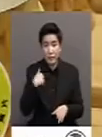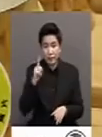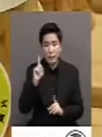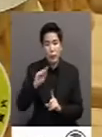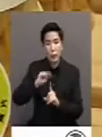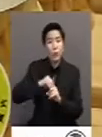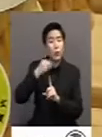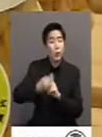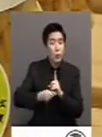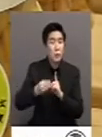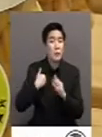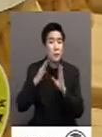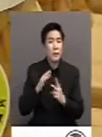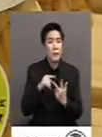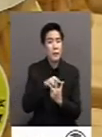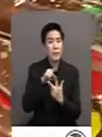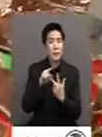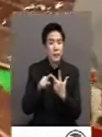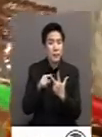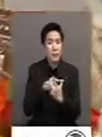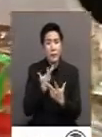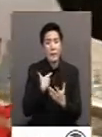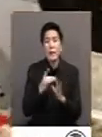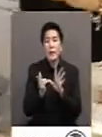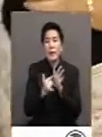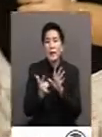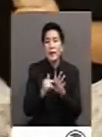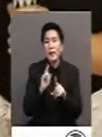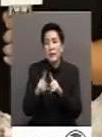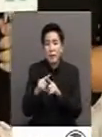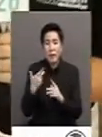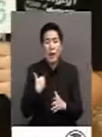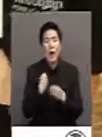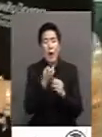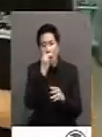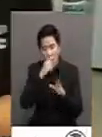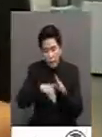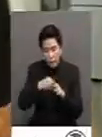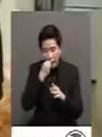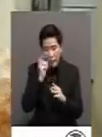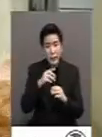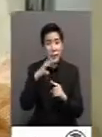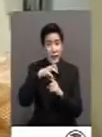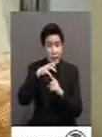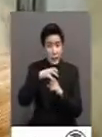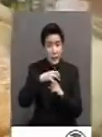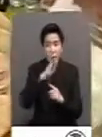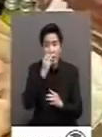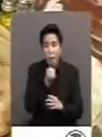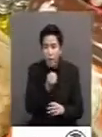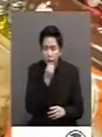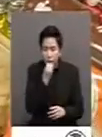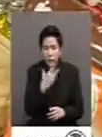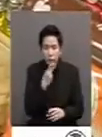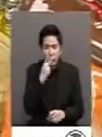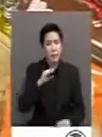ล้วยแปรรูปวันนี้มี3รสนะคะมีผลิตภัณฑ์สมุนไพรต่างๆอันนี้อยากให้ลองชิมนะคะเห็ดแต่ว่าถ้าลองชิมแล้วรสชาติมันจะ